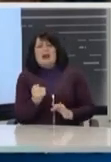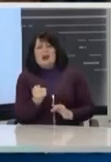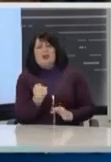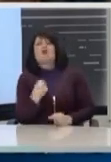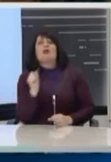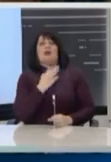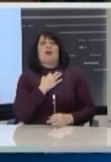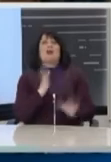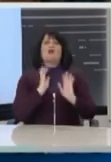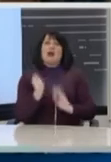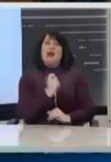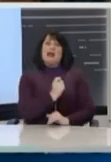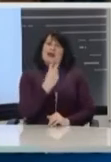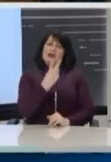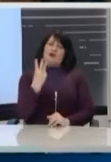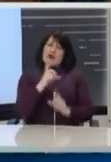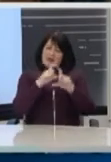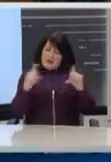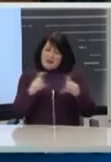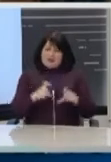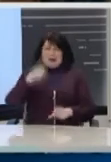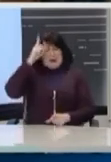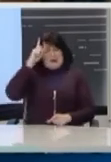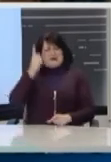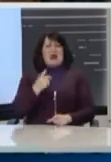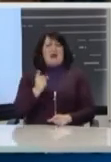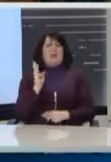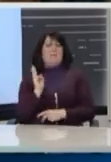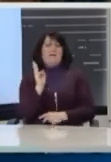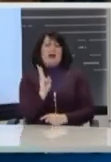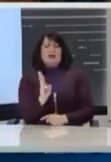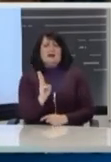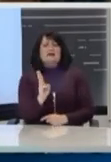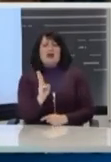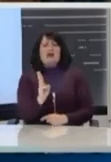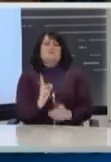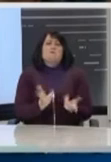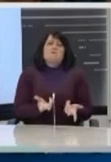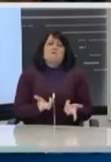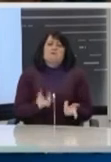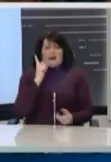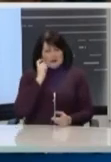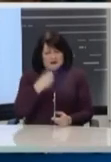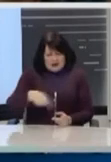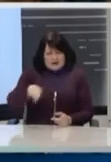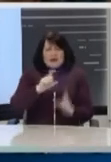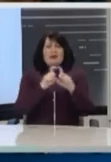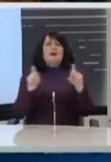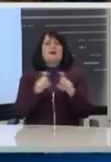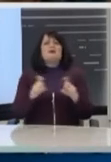όποιος έχει 2-3 διαμερίσματα στην Κυψέλη, στα Πατήσια, τα οποία, όπως γνωρίζετε πολύ καλά,